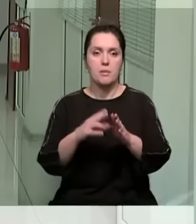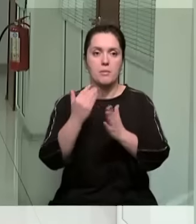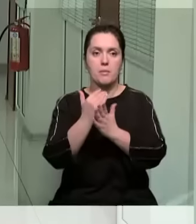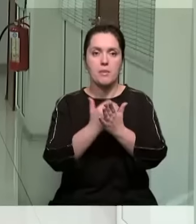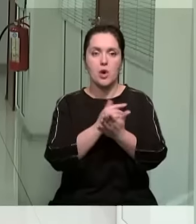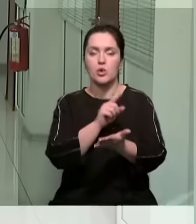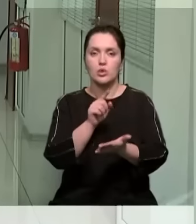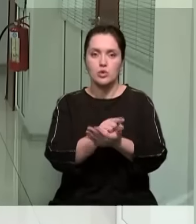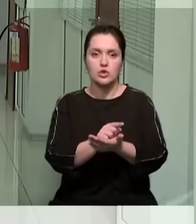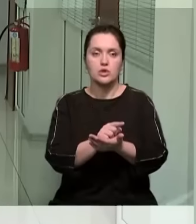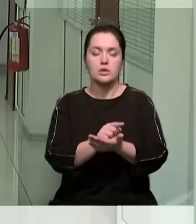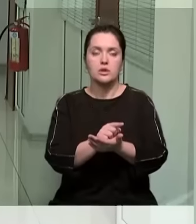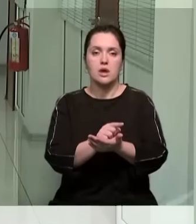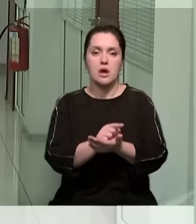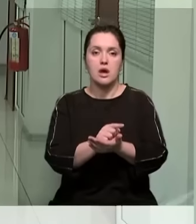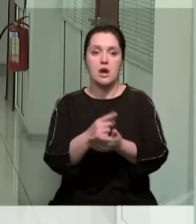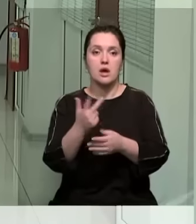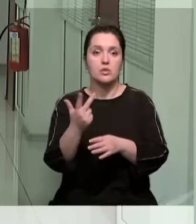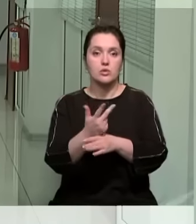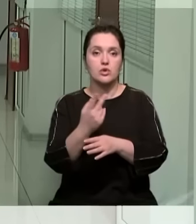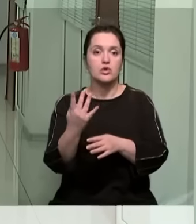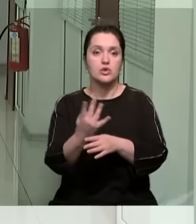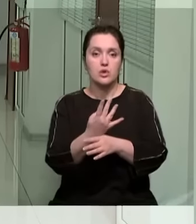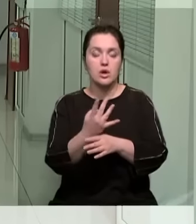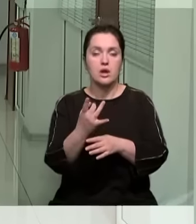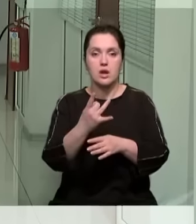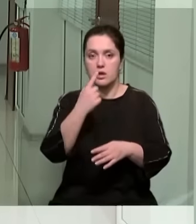должен проводиться не менее 3-4 раз в год.